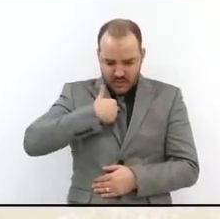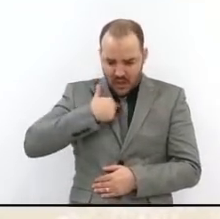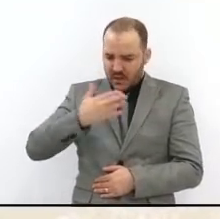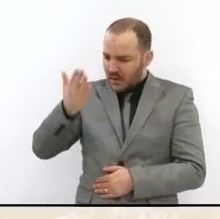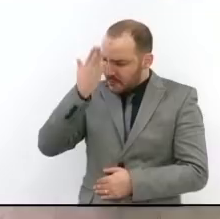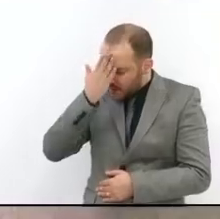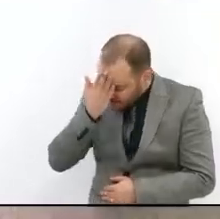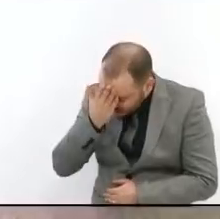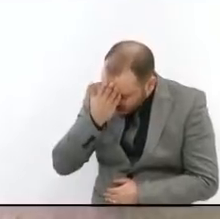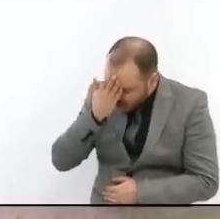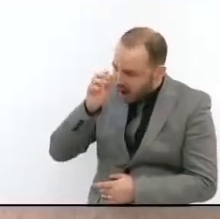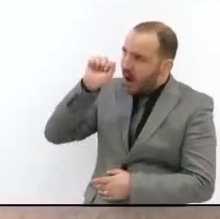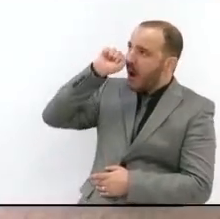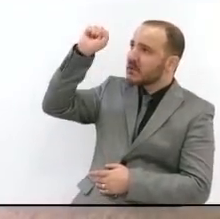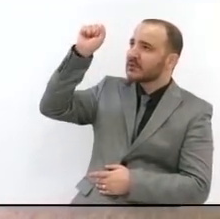بالعبادة.